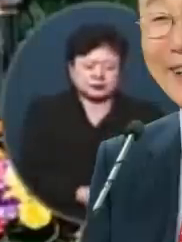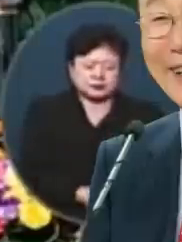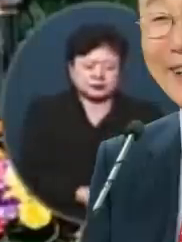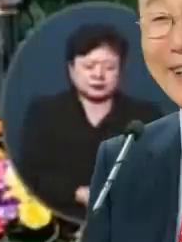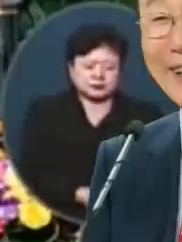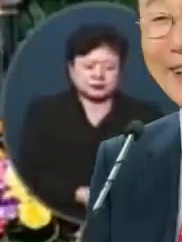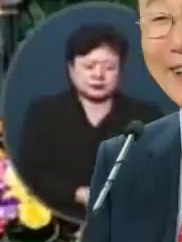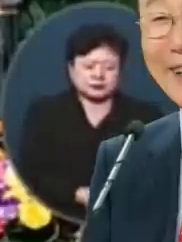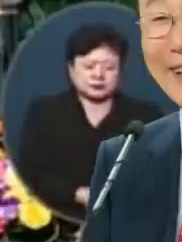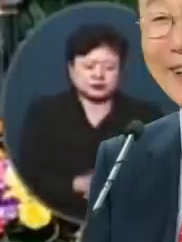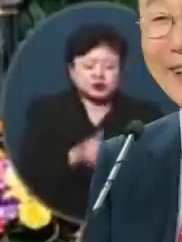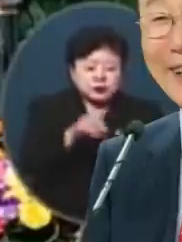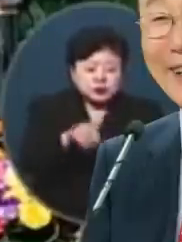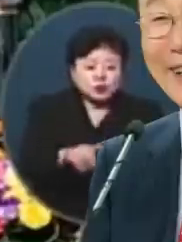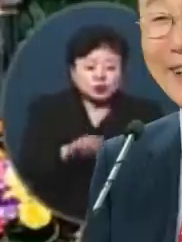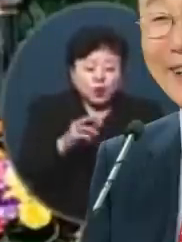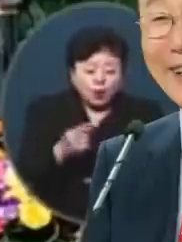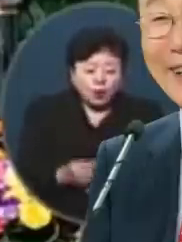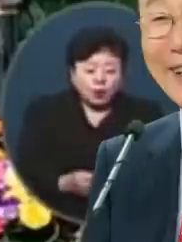심지어는 우리 주의 종까지라도